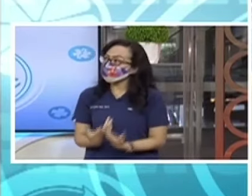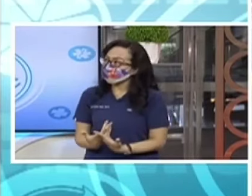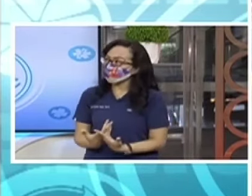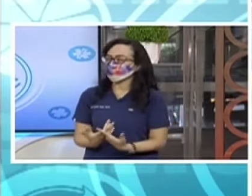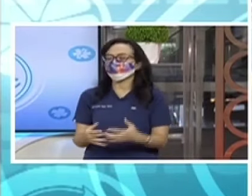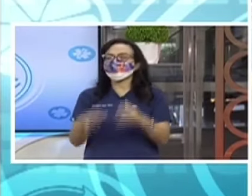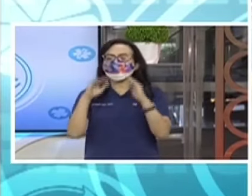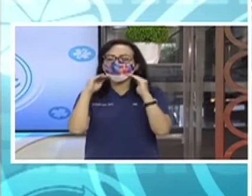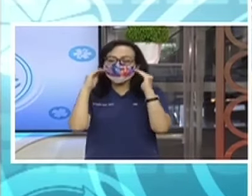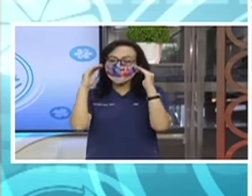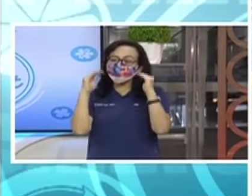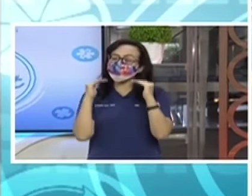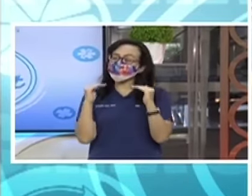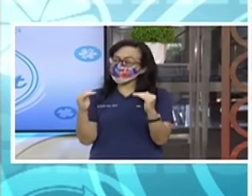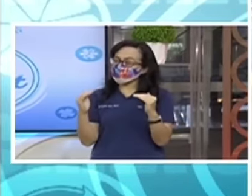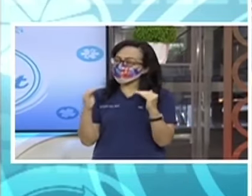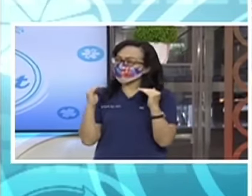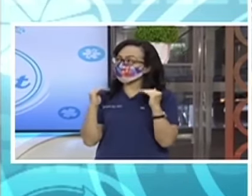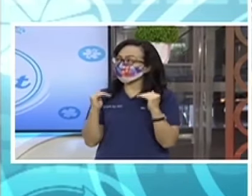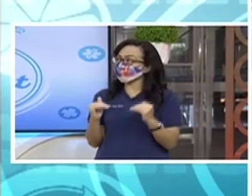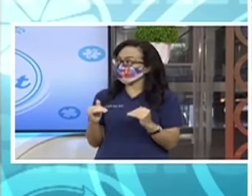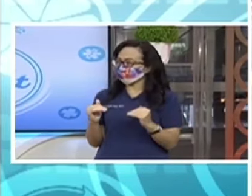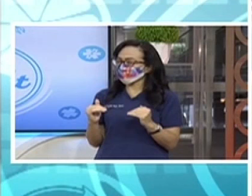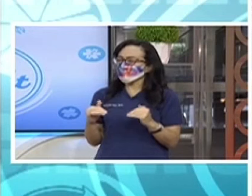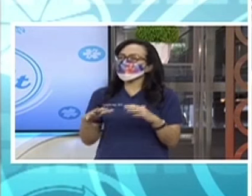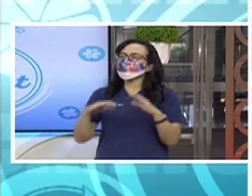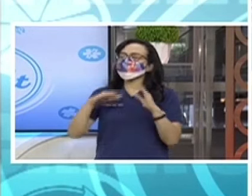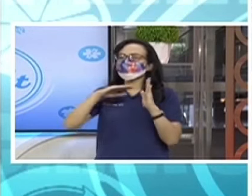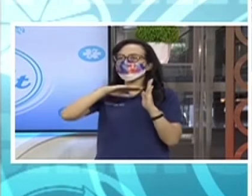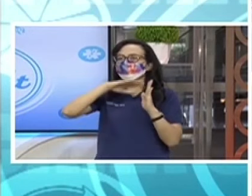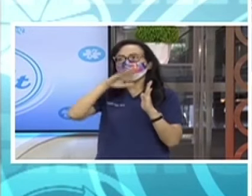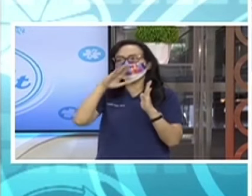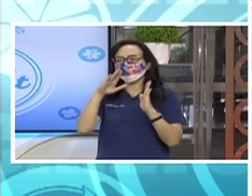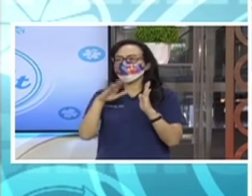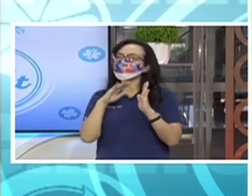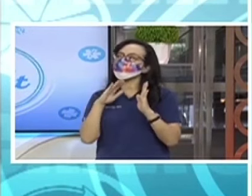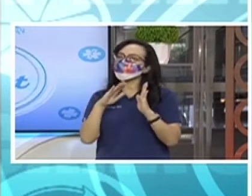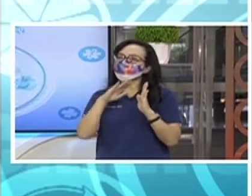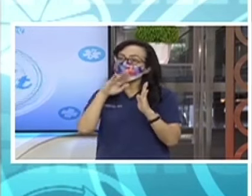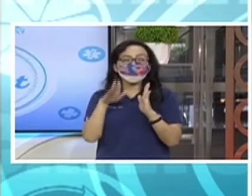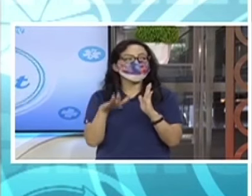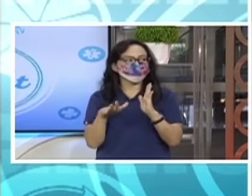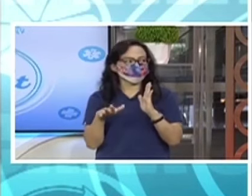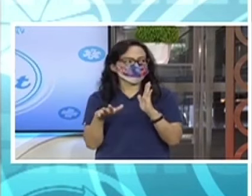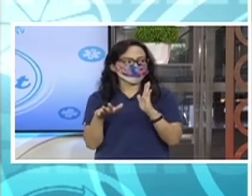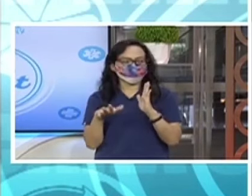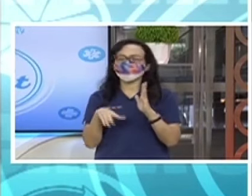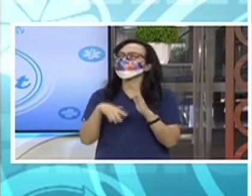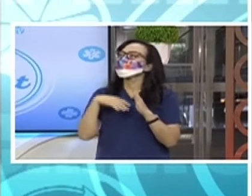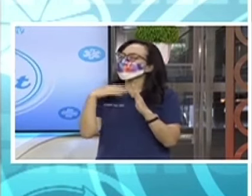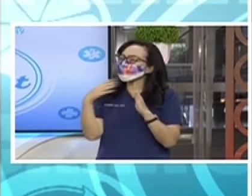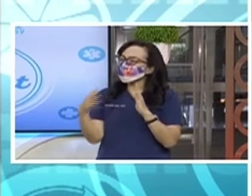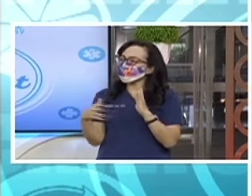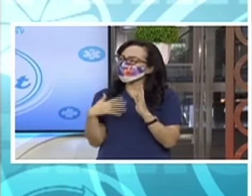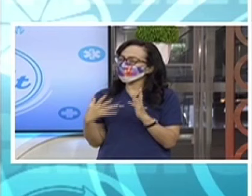dengan jernih gitu nah dengan bernafas dengan teratur sebenarnya hormon kortisol ini terbukti bisa turun ya